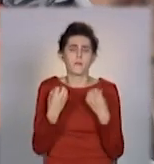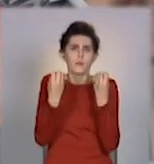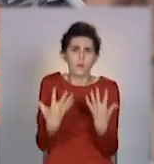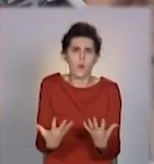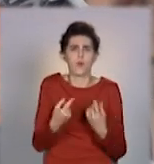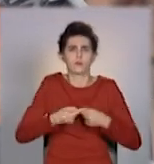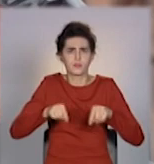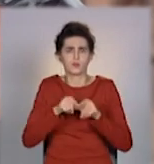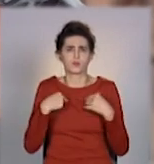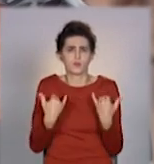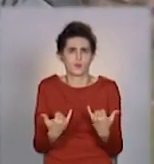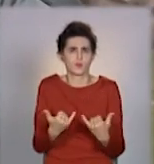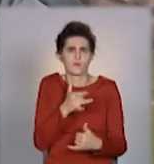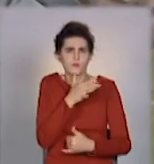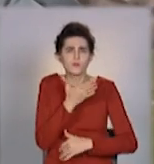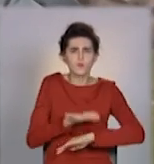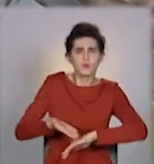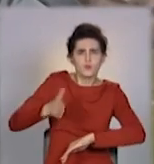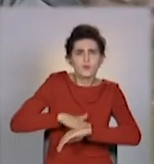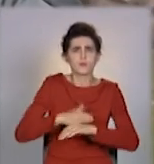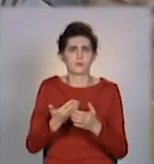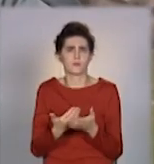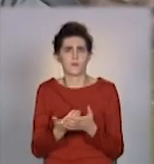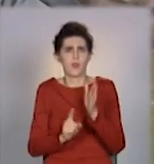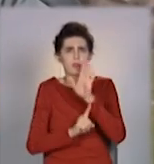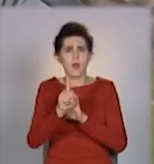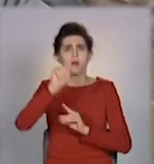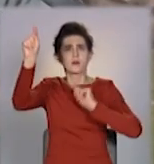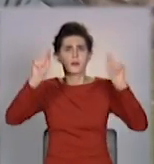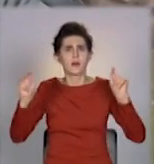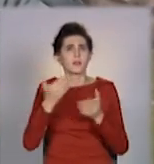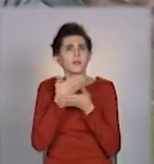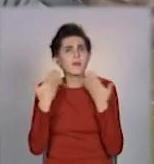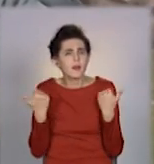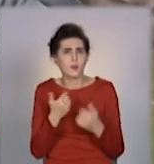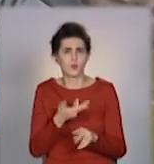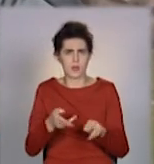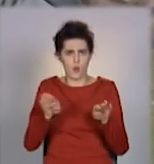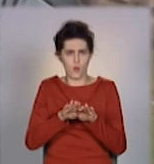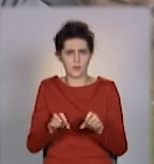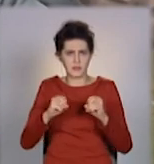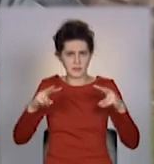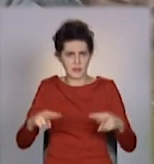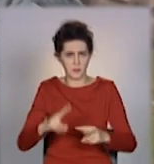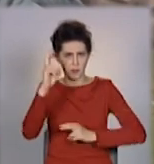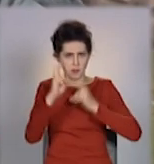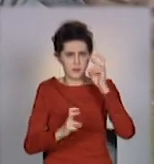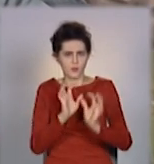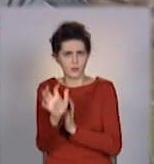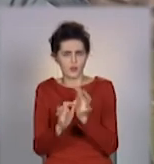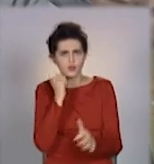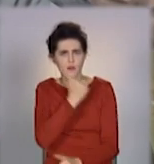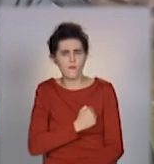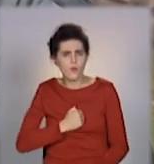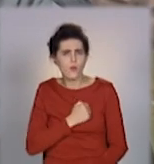зараз переживає скруту. Значить, треба з малого. В деяких містах зовсім немає таких підприємств. І те, що зараз у нас є,